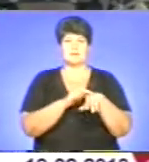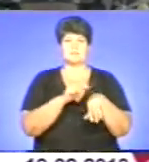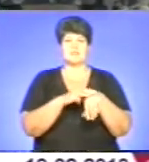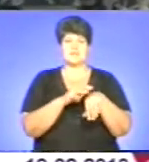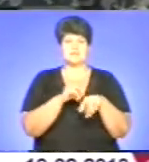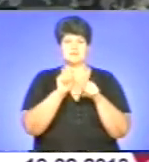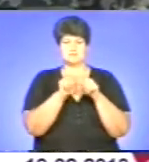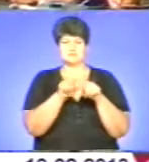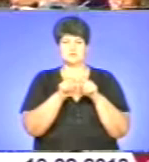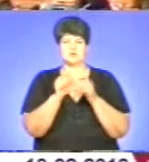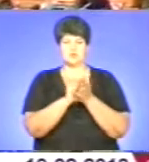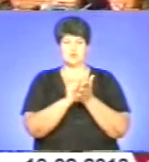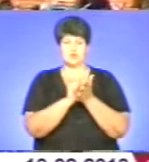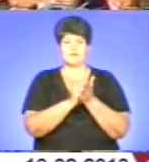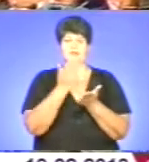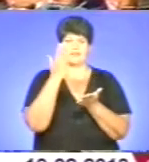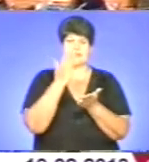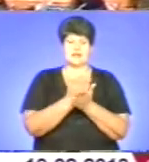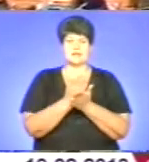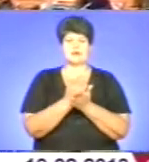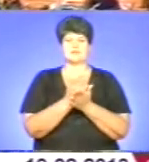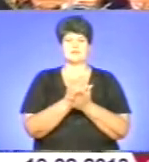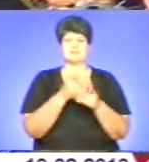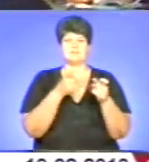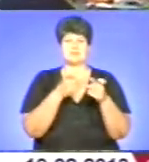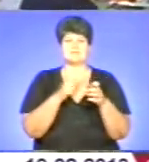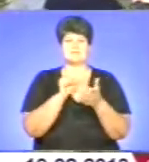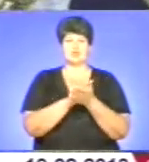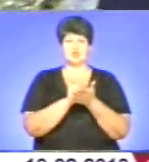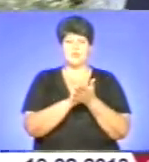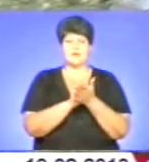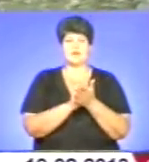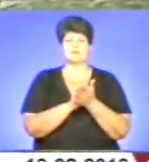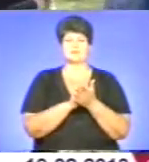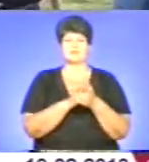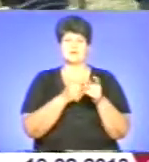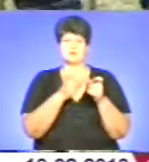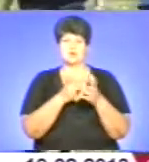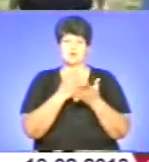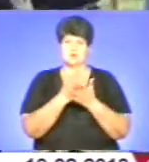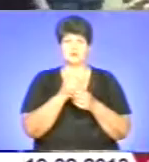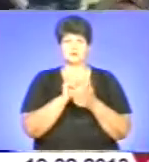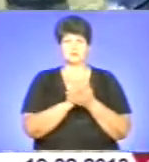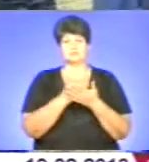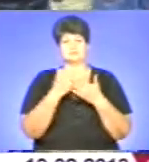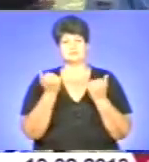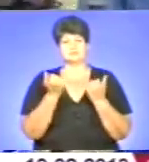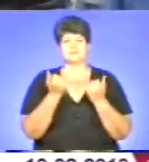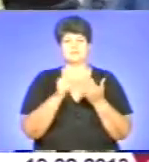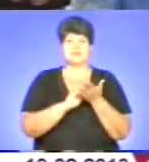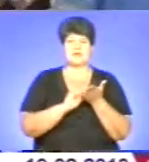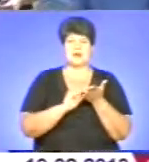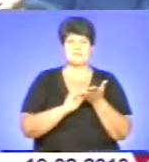відповідні документи наявність мисливських документів документів на зброю відповідних